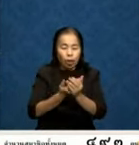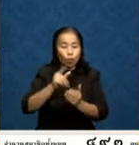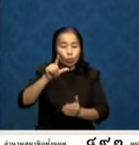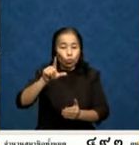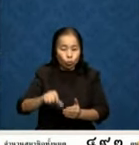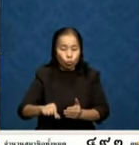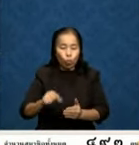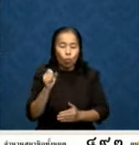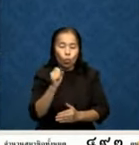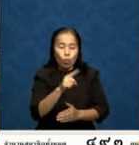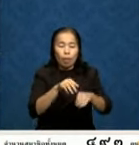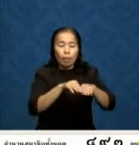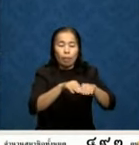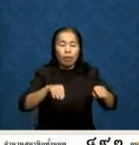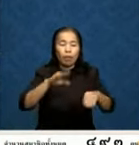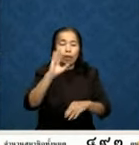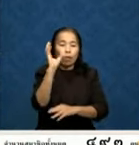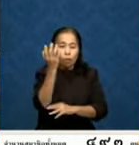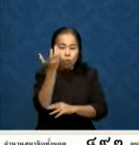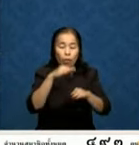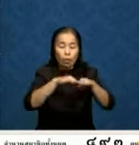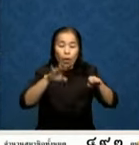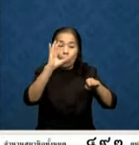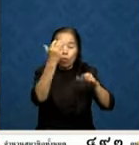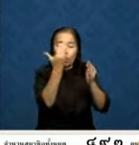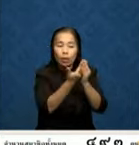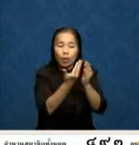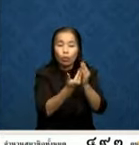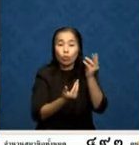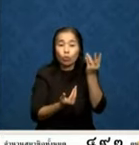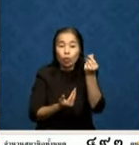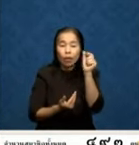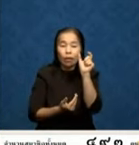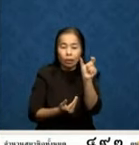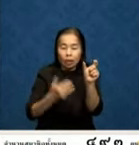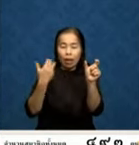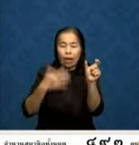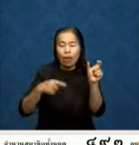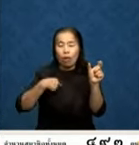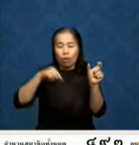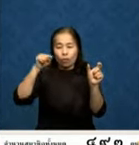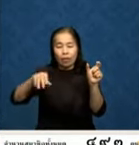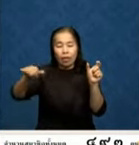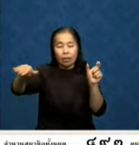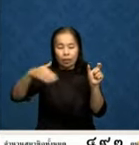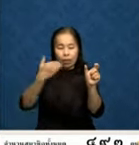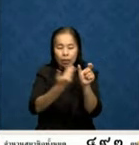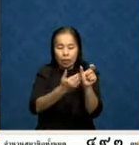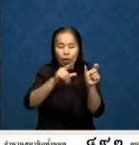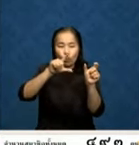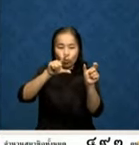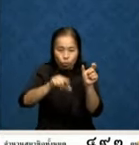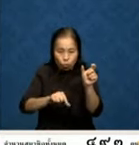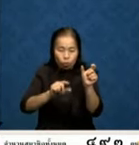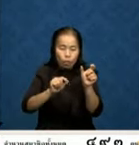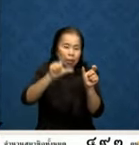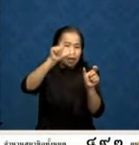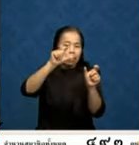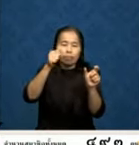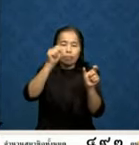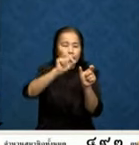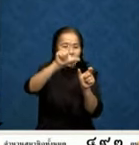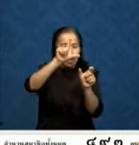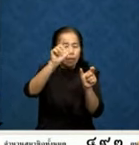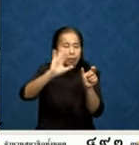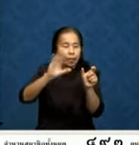ฐานในตลาดโลกนะครับเพราะฉะนั้นเนี่ยนั่นก็เป็นหลักประกันอันหนึ่งว่าเชื้อเพลิงที่นำเข้ามาใช้ในบ้านเราเนี่ยจะต้องเป็นเชื้อเ